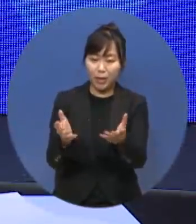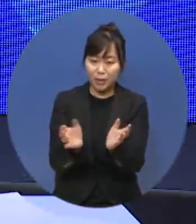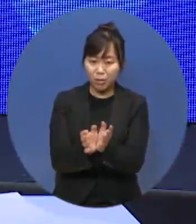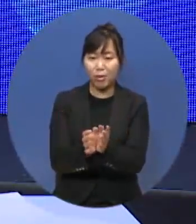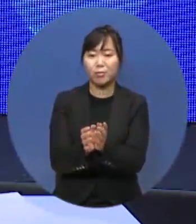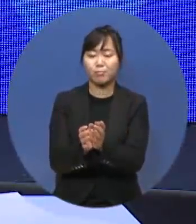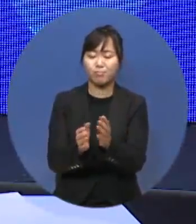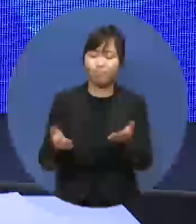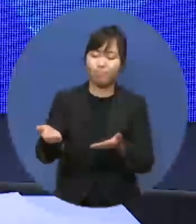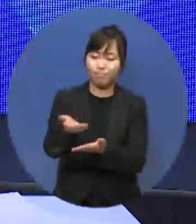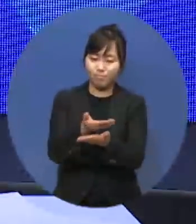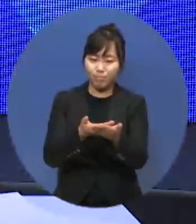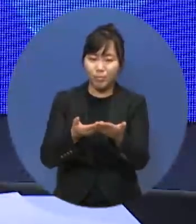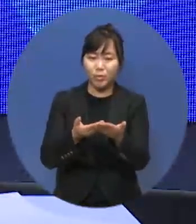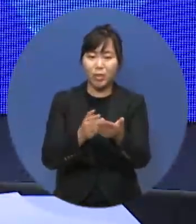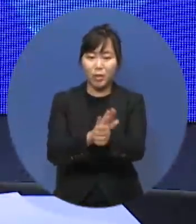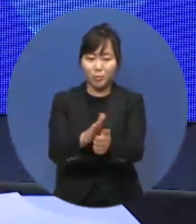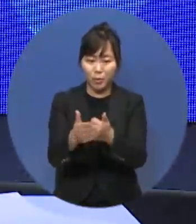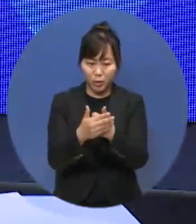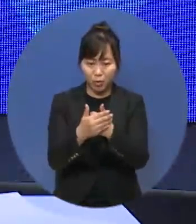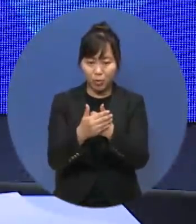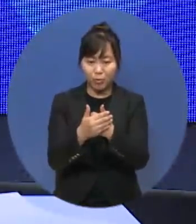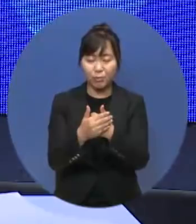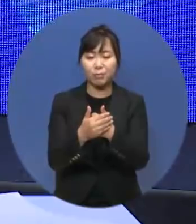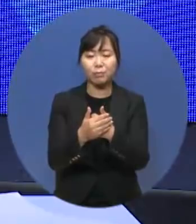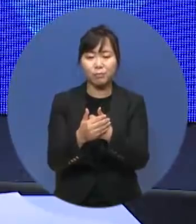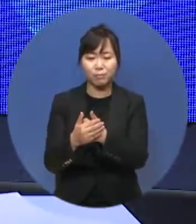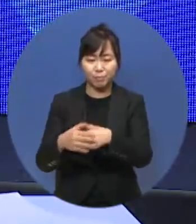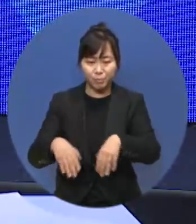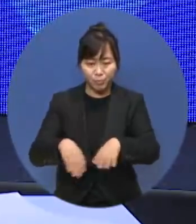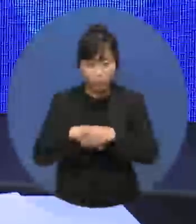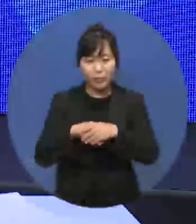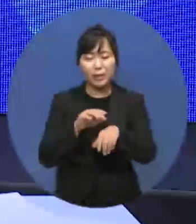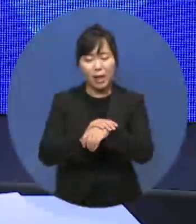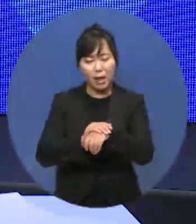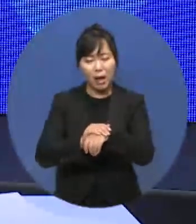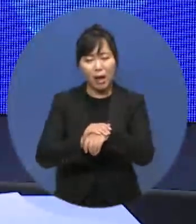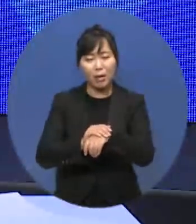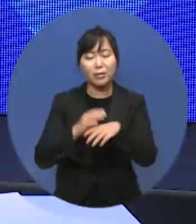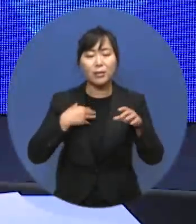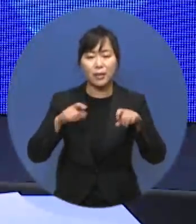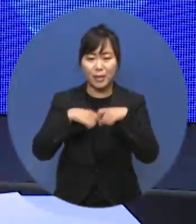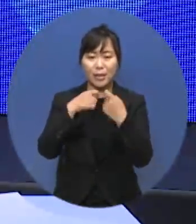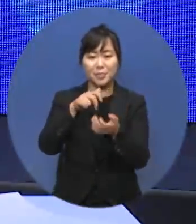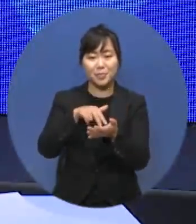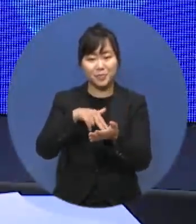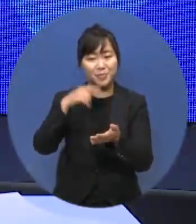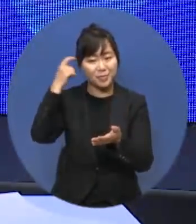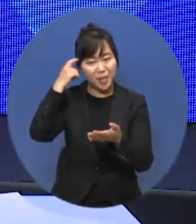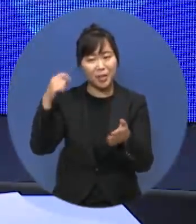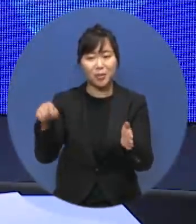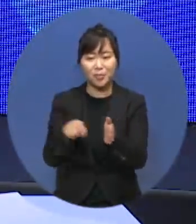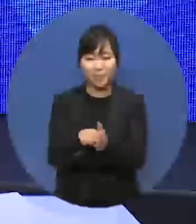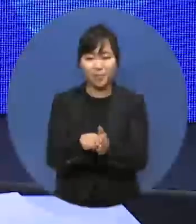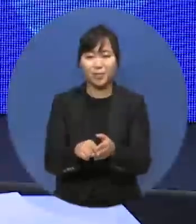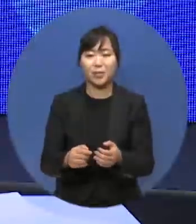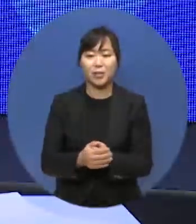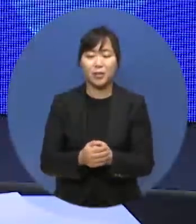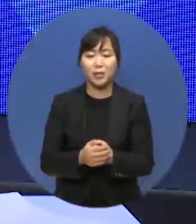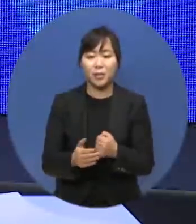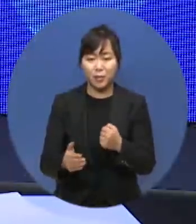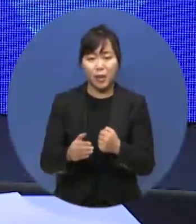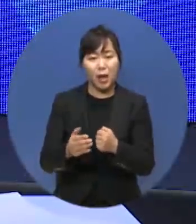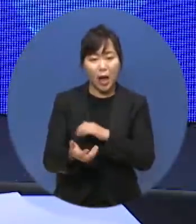민간 단체와의 소통이나 협력, 협업 이러한 것들이 좀 잘 된다라고 저는 이제 개인적으로 생각하고 믿고 있는데요. 그렇기